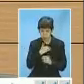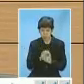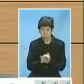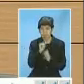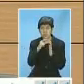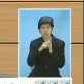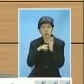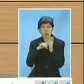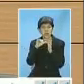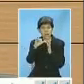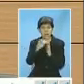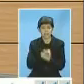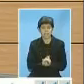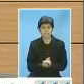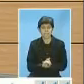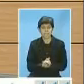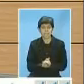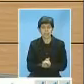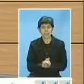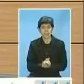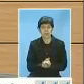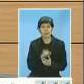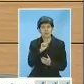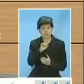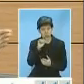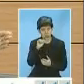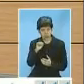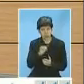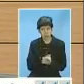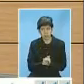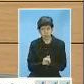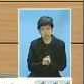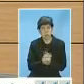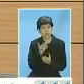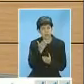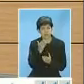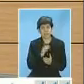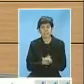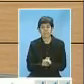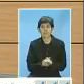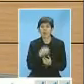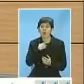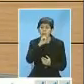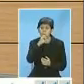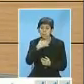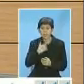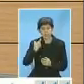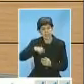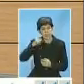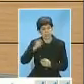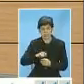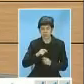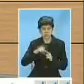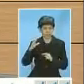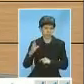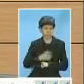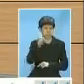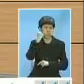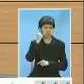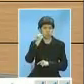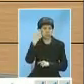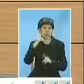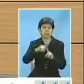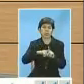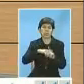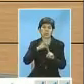ายสุนัยจุลพงศธรส.ส.ผู้อาวุโสท่านกล่าวว่าศาลไปร่วมยึดอำนาจวันที่